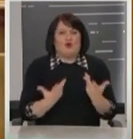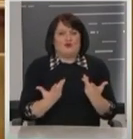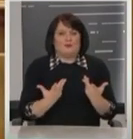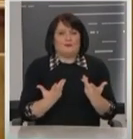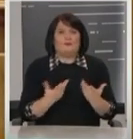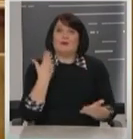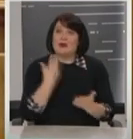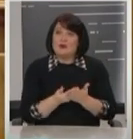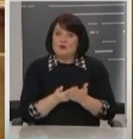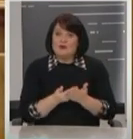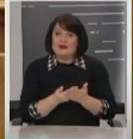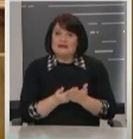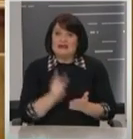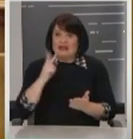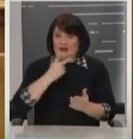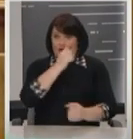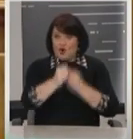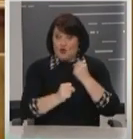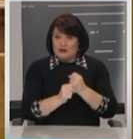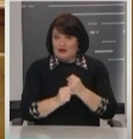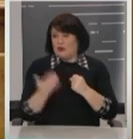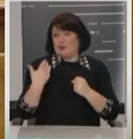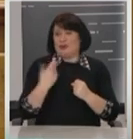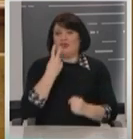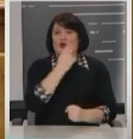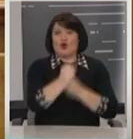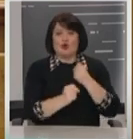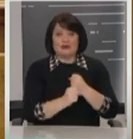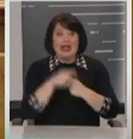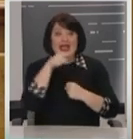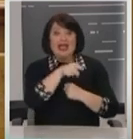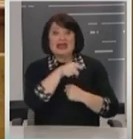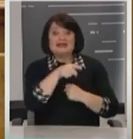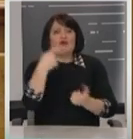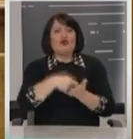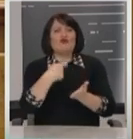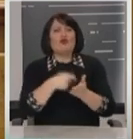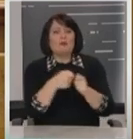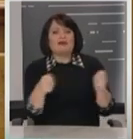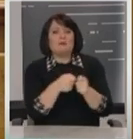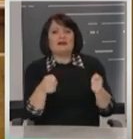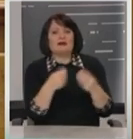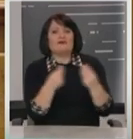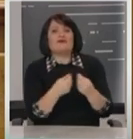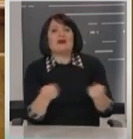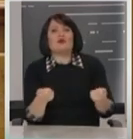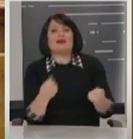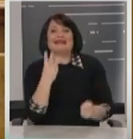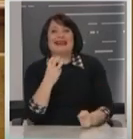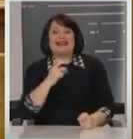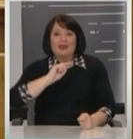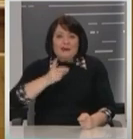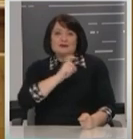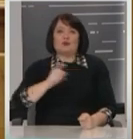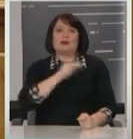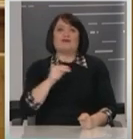όπως αποδείχθηκε, στα δύο πρώτα χρόνια. Εσείς εφαρμόσατε φορολογικά μέτρα 30